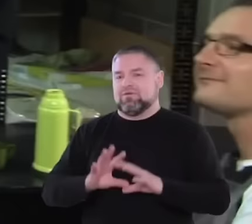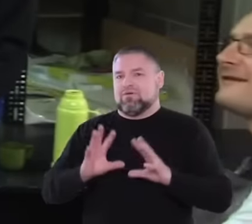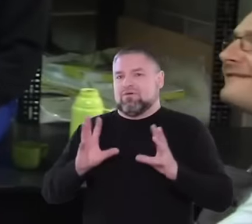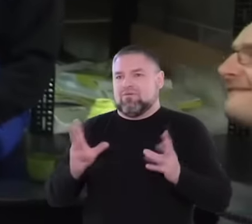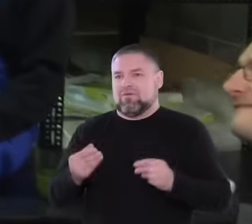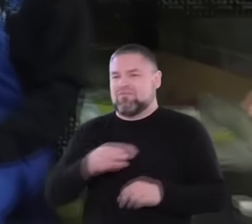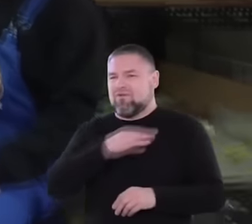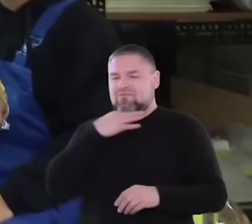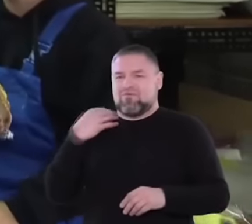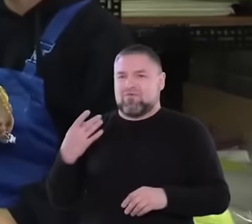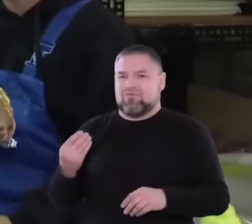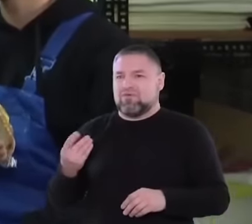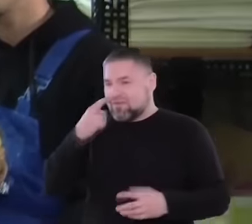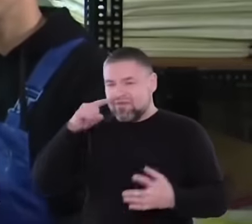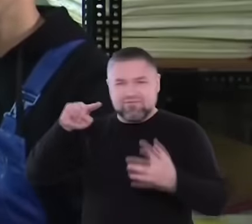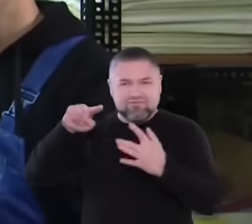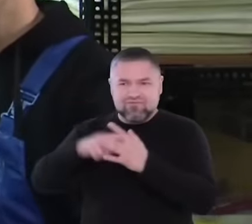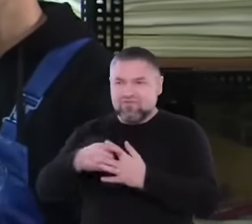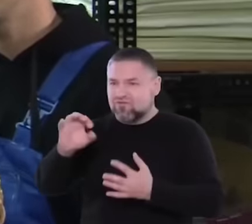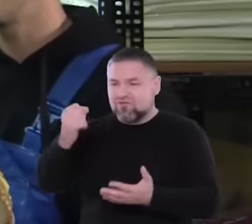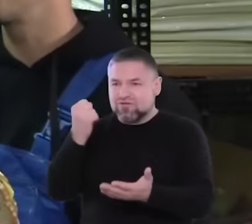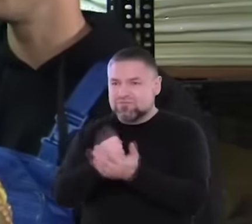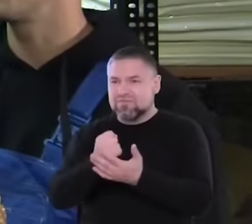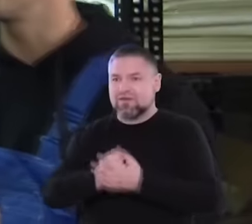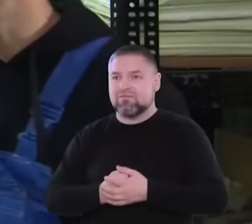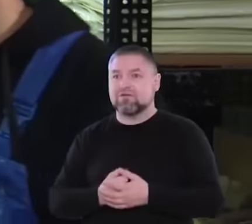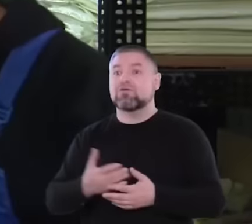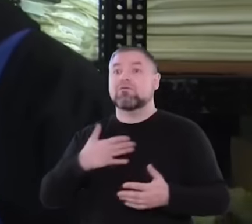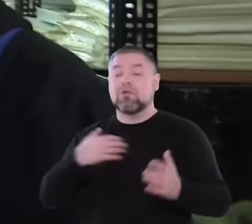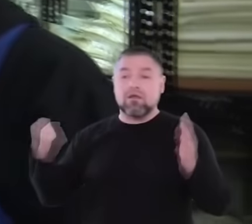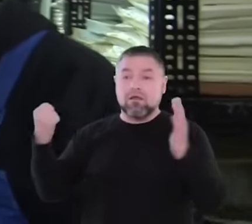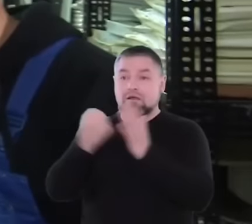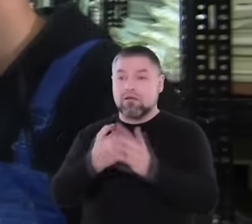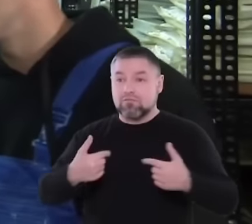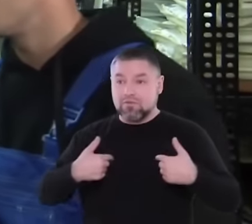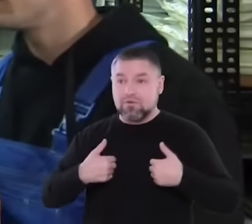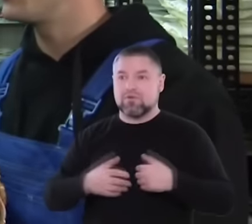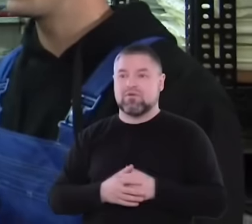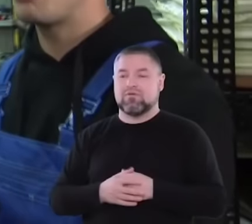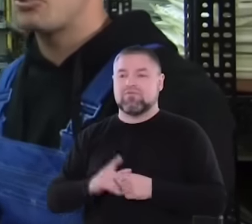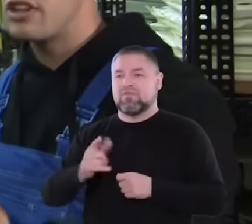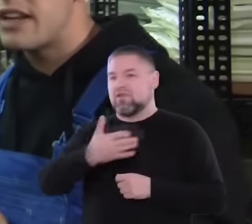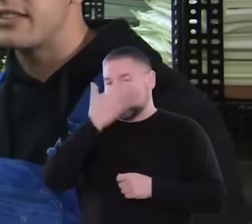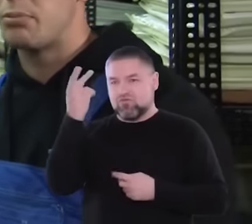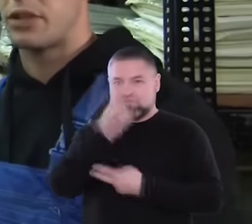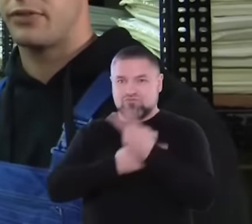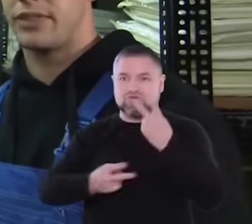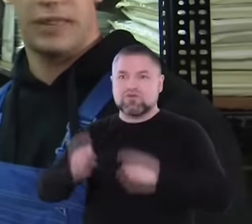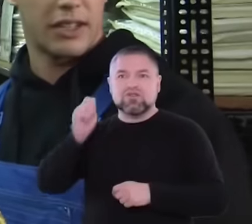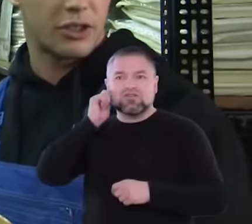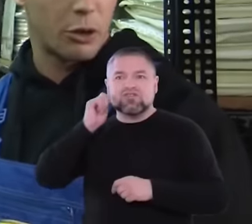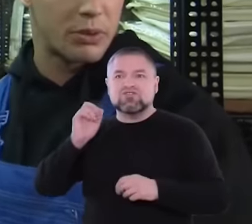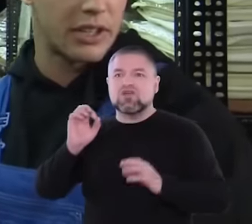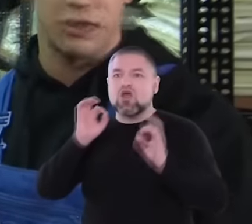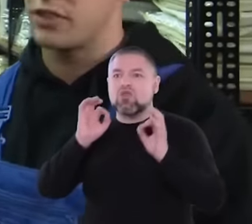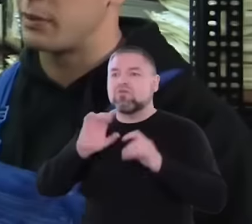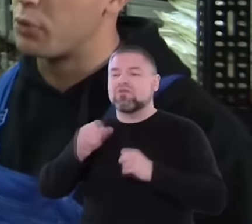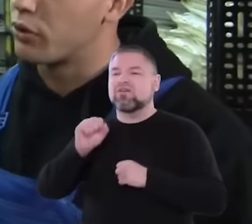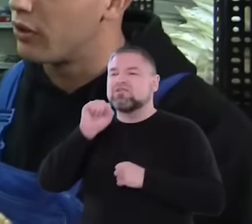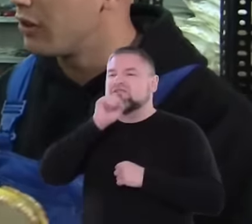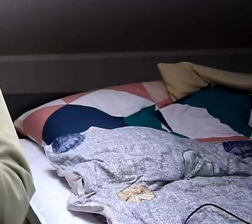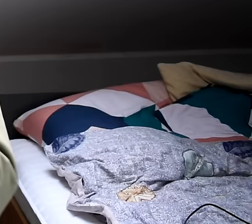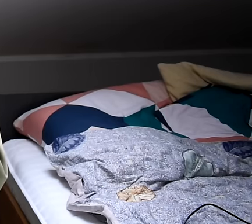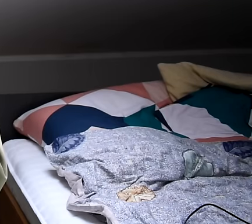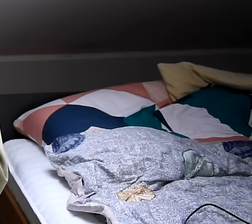pewnie ma dużo kasy. Nie pchaj nosa w nic swojej sprawy, okej? Okay? Bo co, dasz mi w ryj fajt łapo? Nawet sobie porządnej laski nie potrafisz znaleźć, tylko bzykasz to